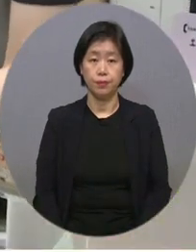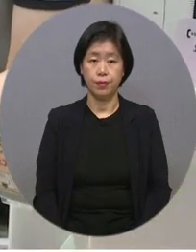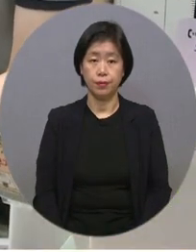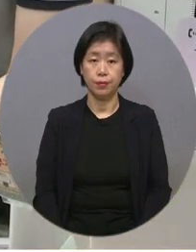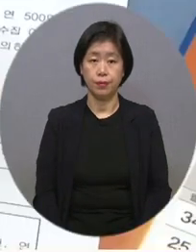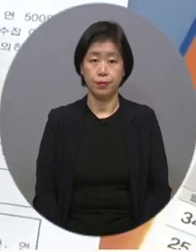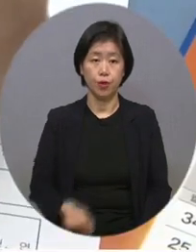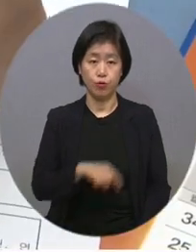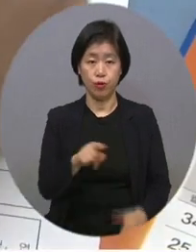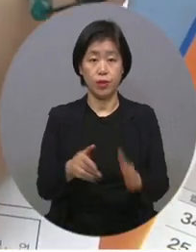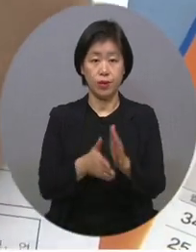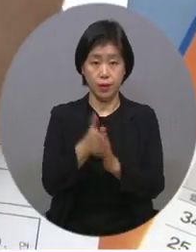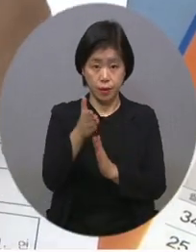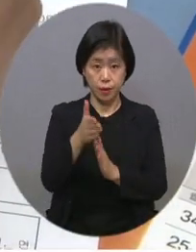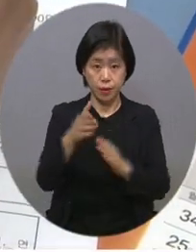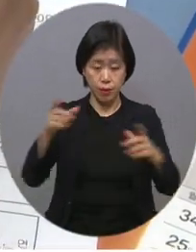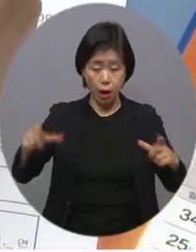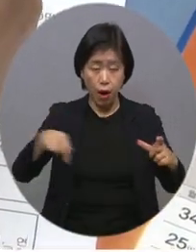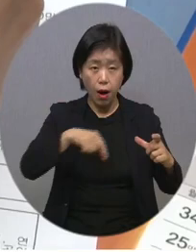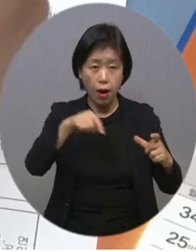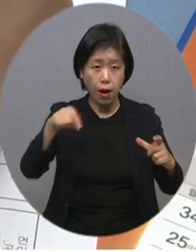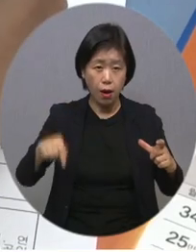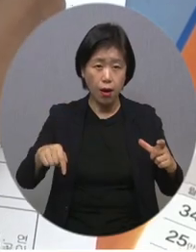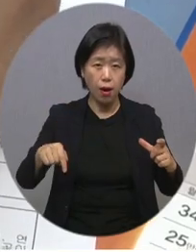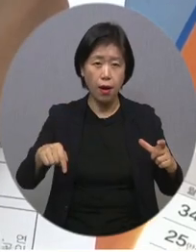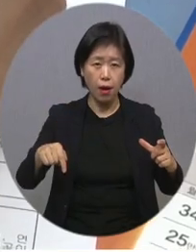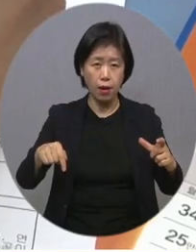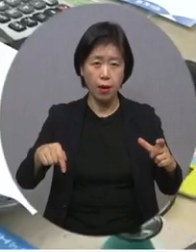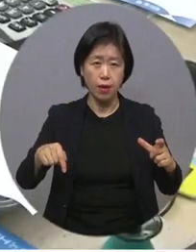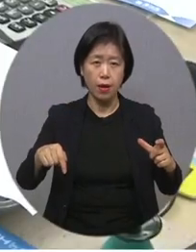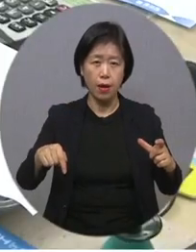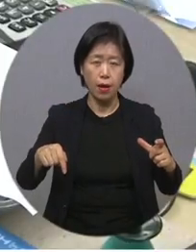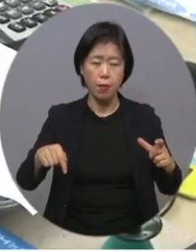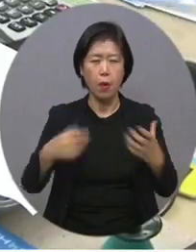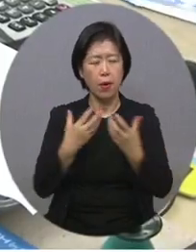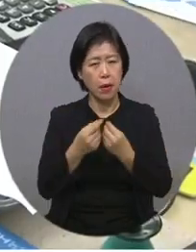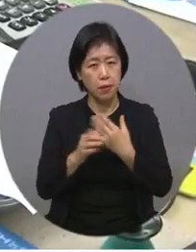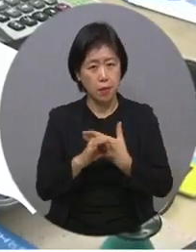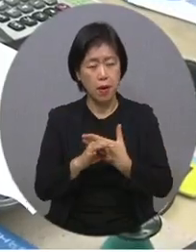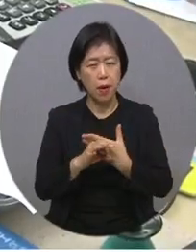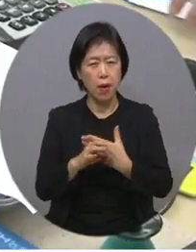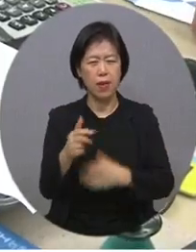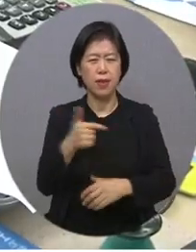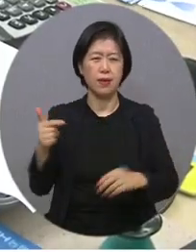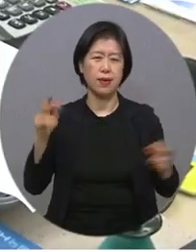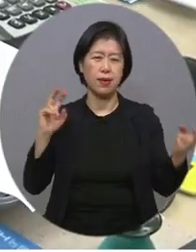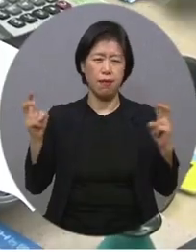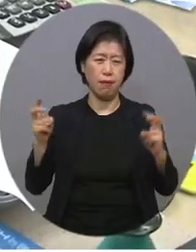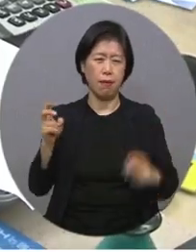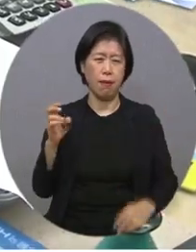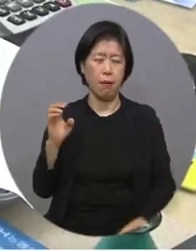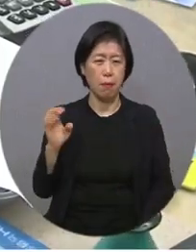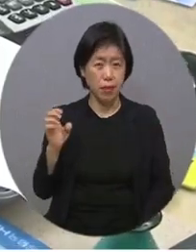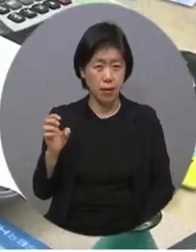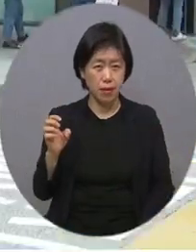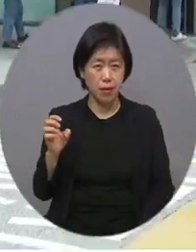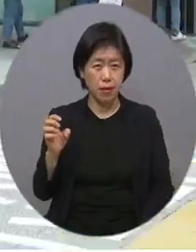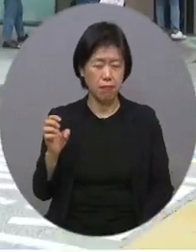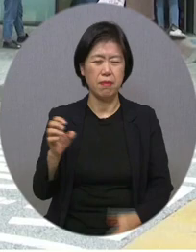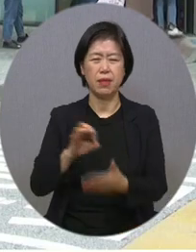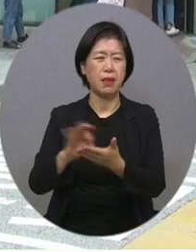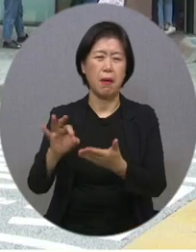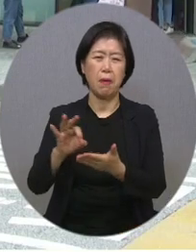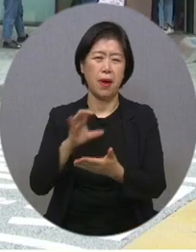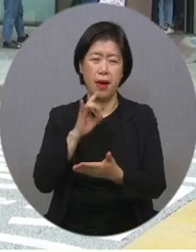전체 아마 군산에 있는 거의 저희들이 제약을 둔 예를 들어 대기업 마트랄지 뭐 이런 데는 아예 네네. 감명이